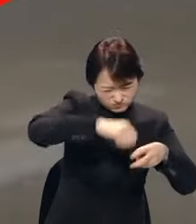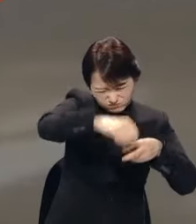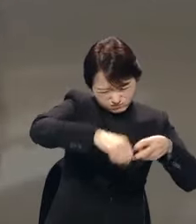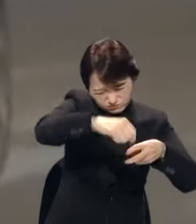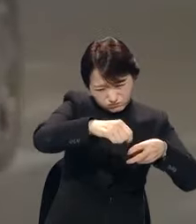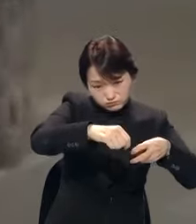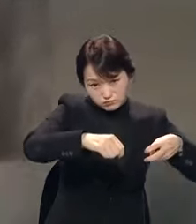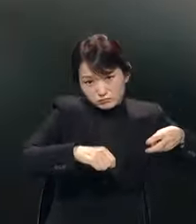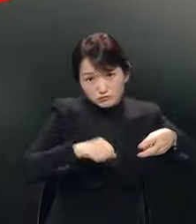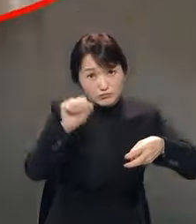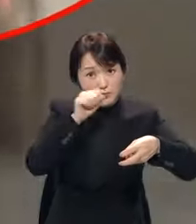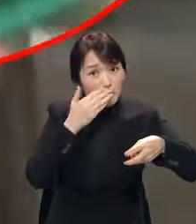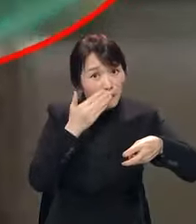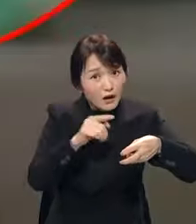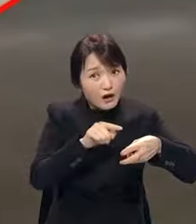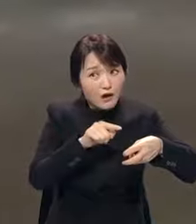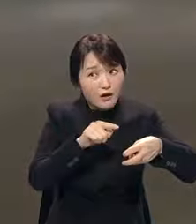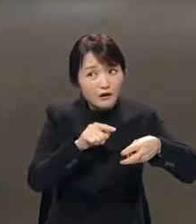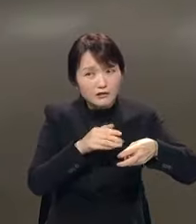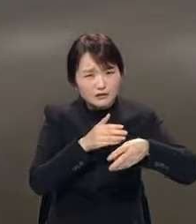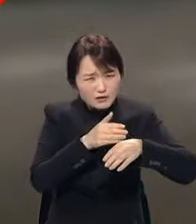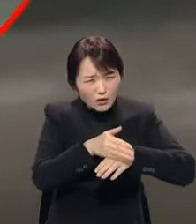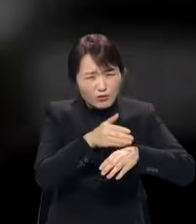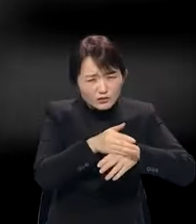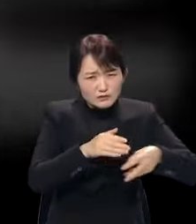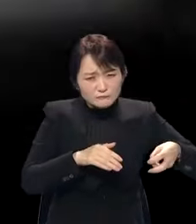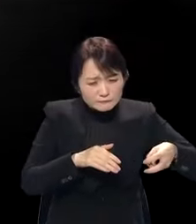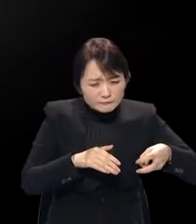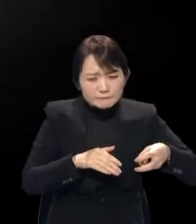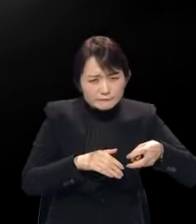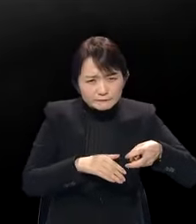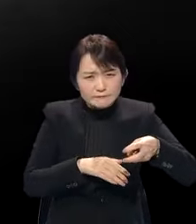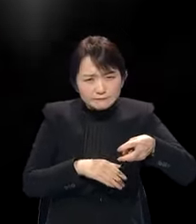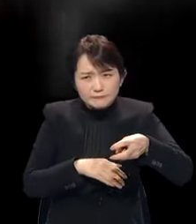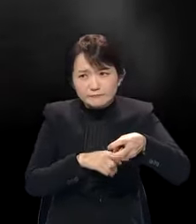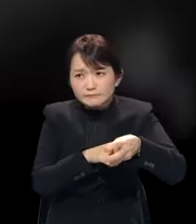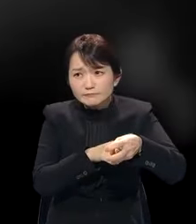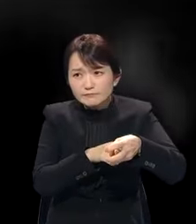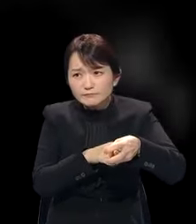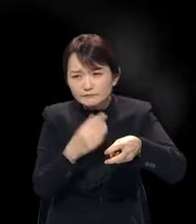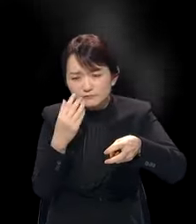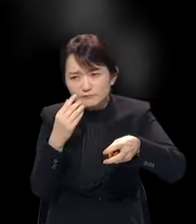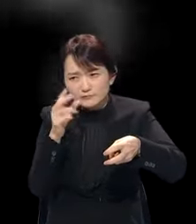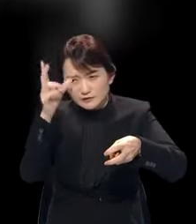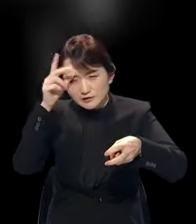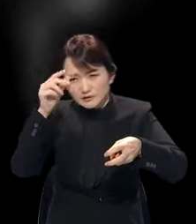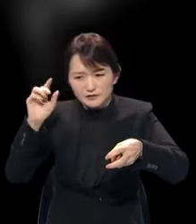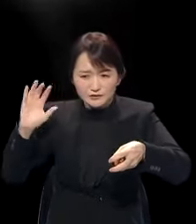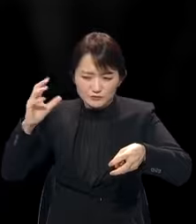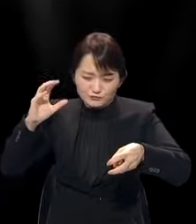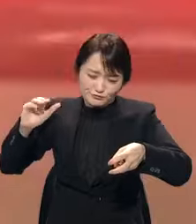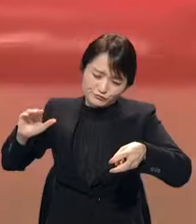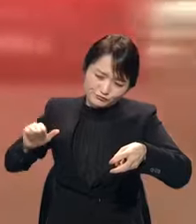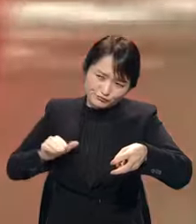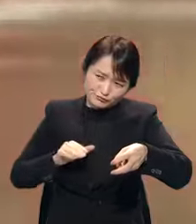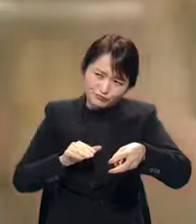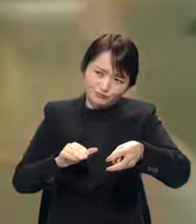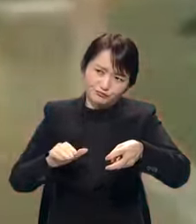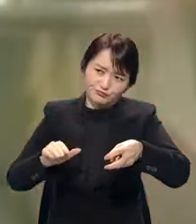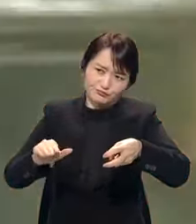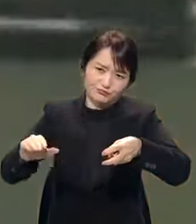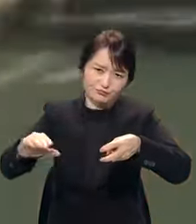도대체 운전이 가능합니까? 자, 슬금슬금 천천히 차선 따라서 주행하는데요. 결국 경찰이 삐요 삐요 하고 지금 올